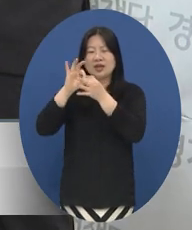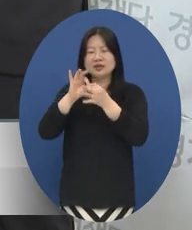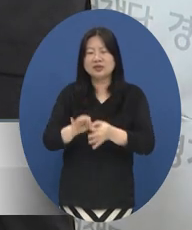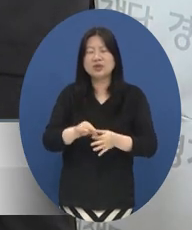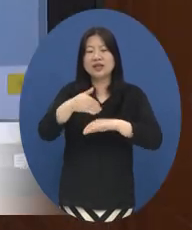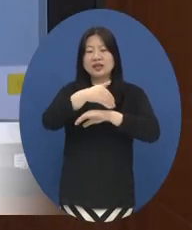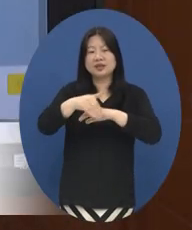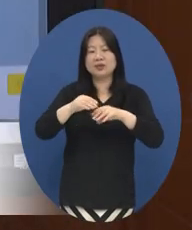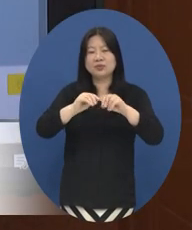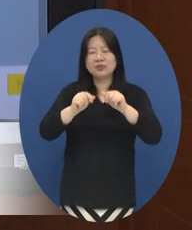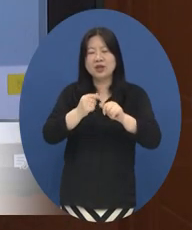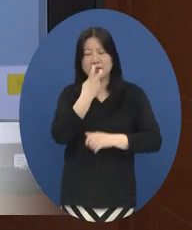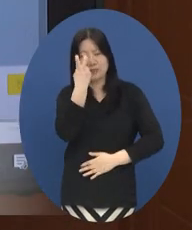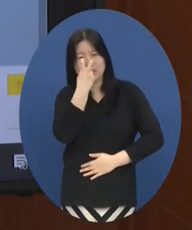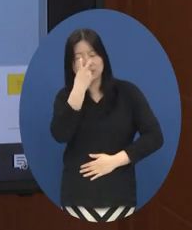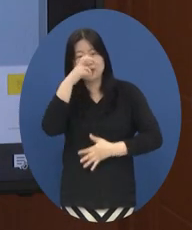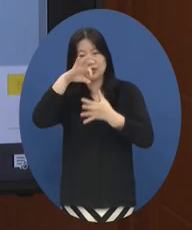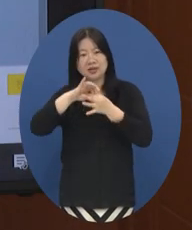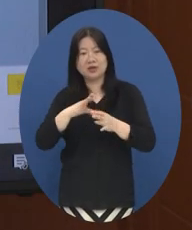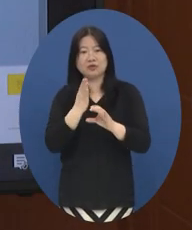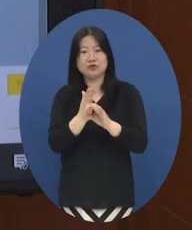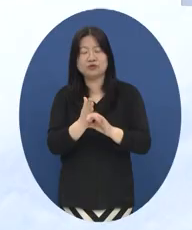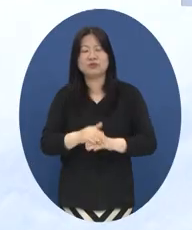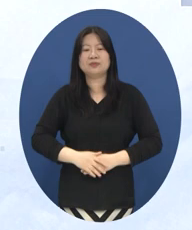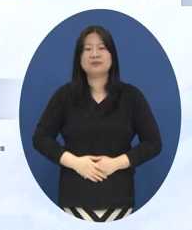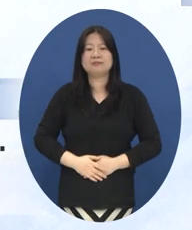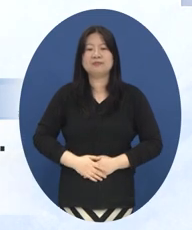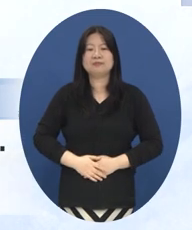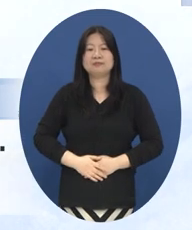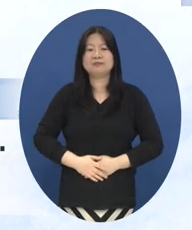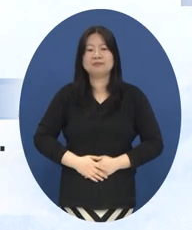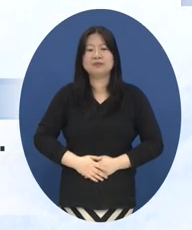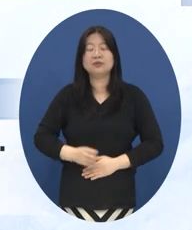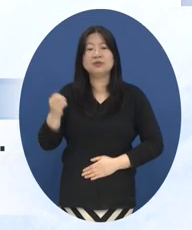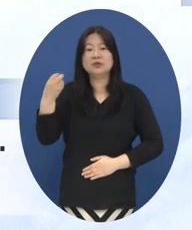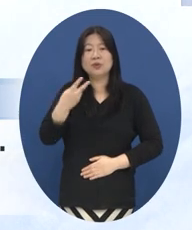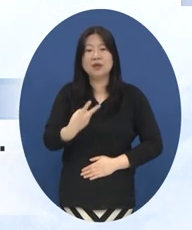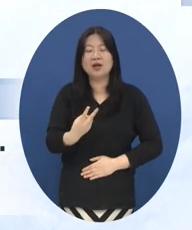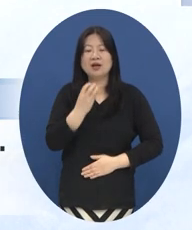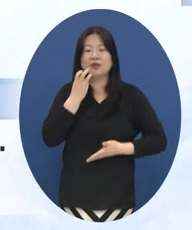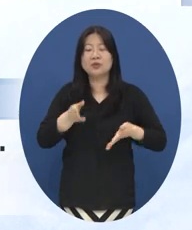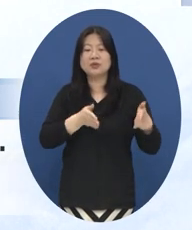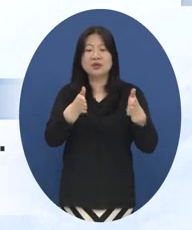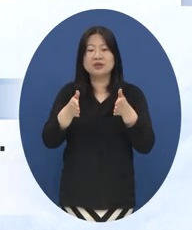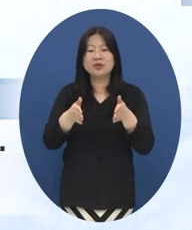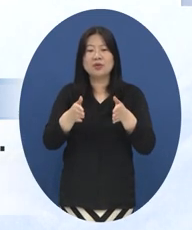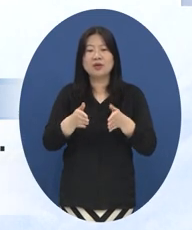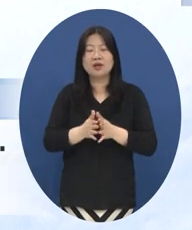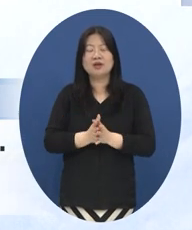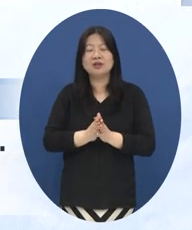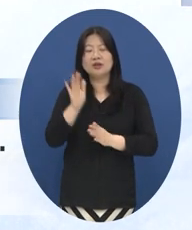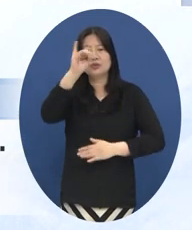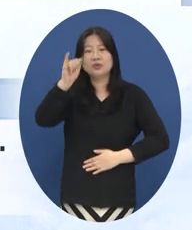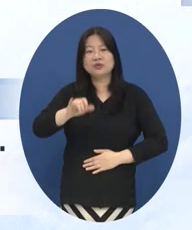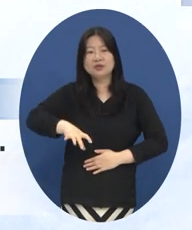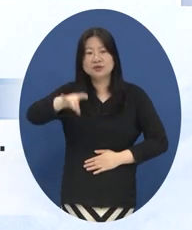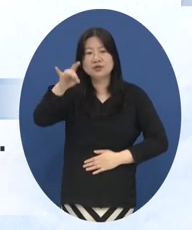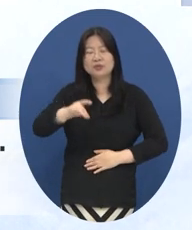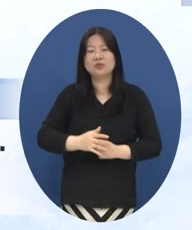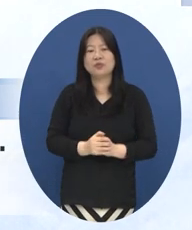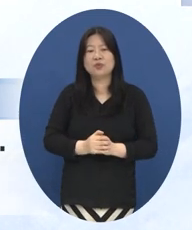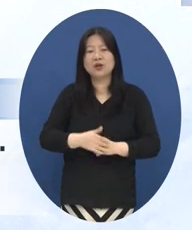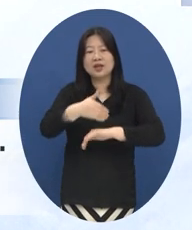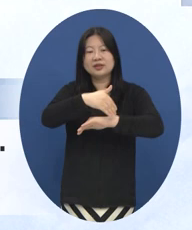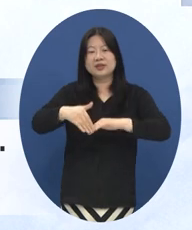모니터링을 이어간다는 방침입니다 또한 경기도는 전국 최초로 기획